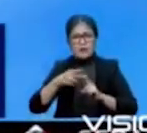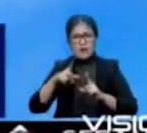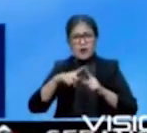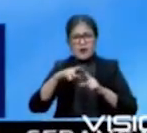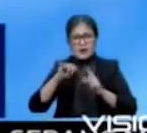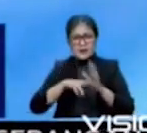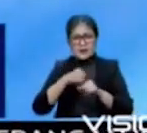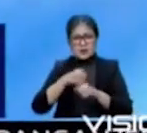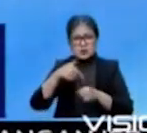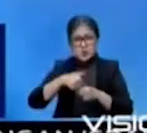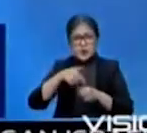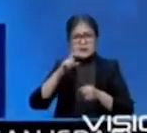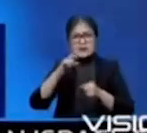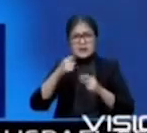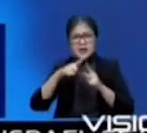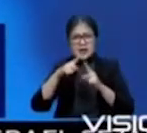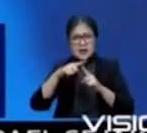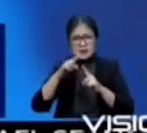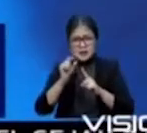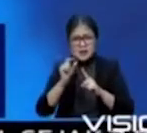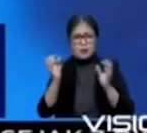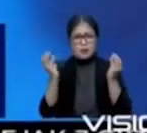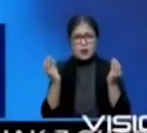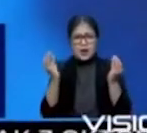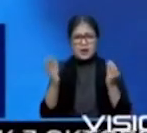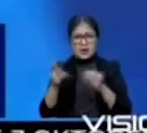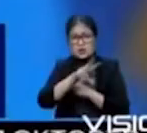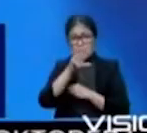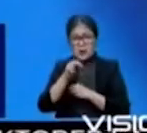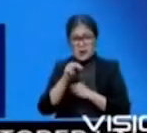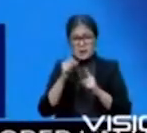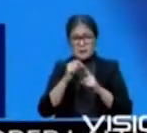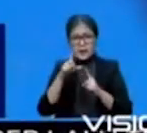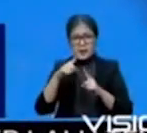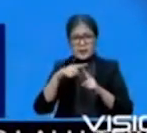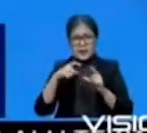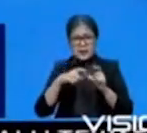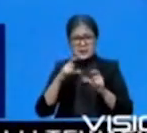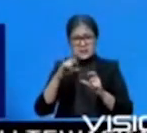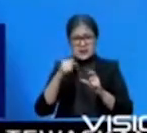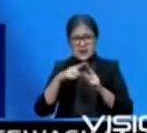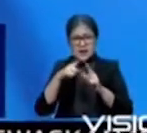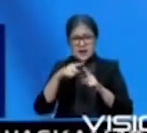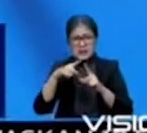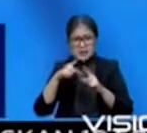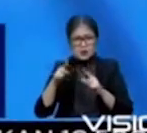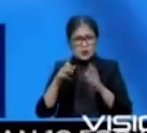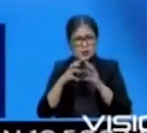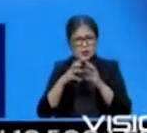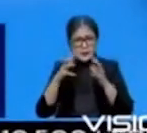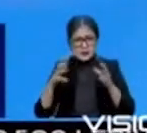Waduk Cirata Purwakarta Jawa Barat PLTS terapung Cirata ini tercatat sebagai yang terbesar di kawasan Asia